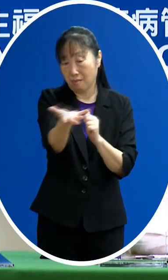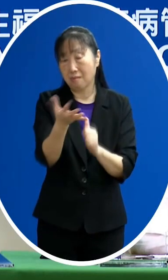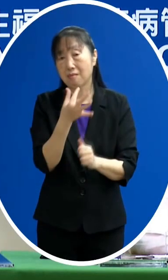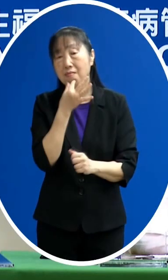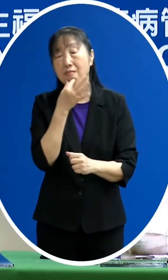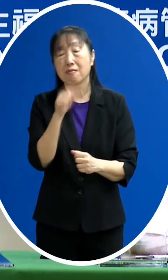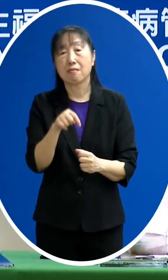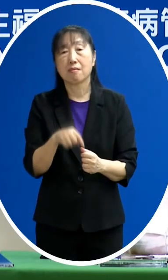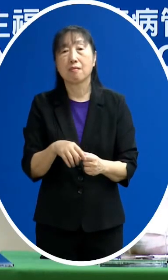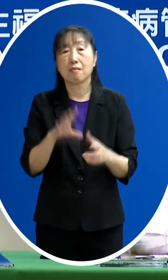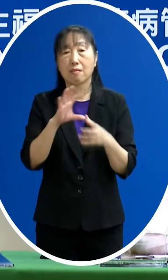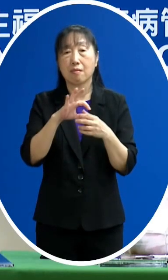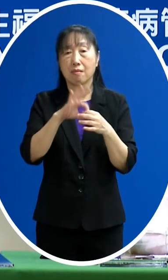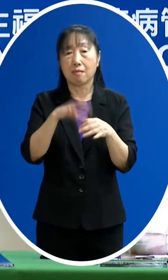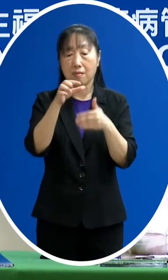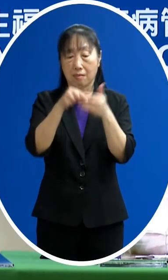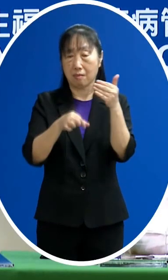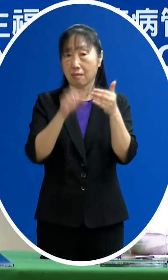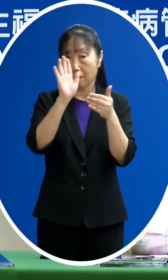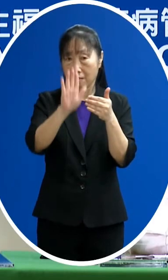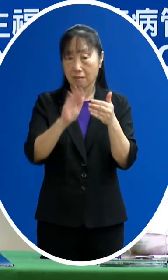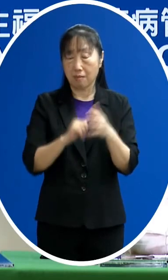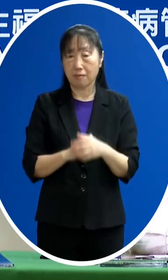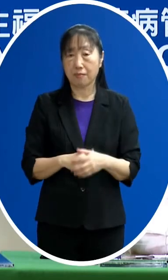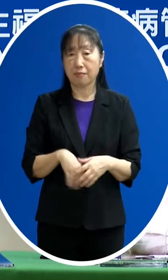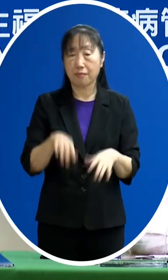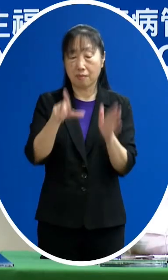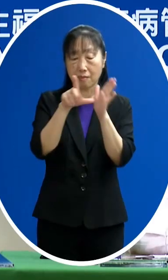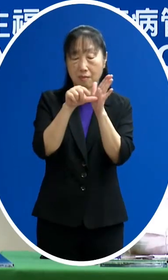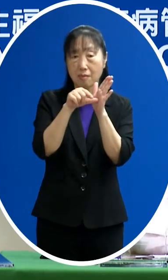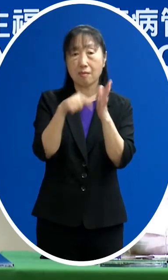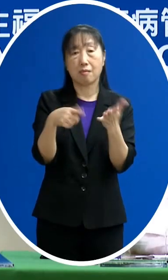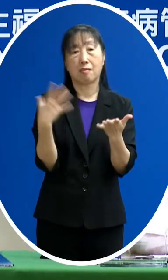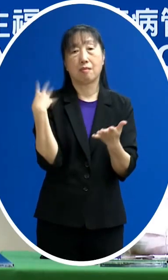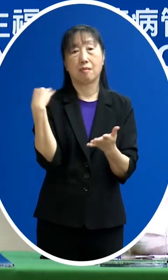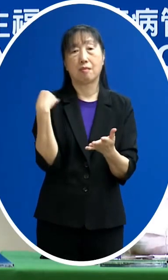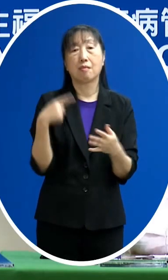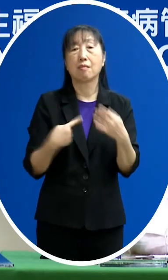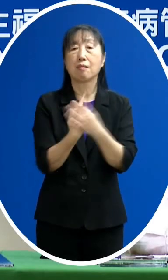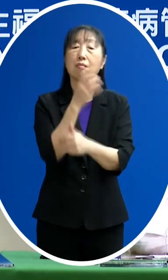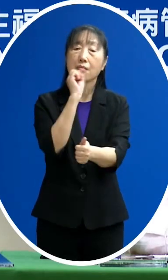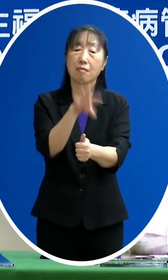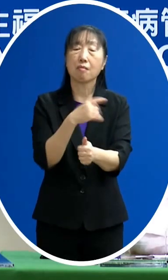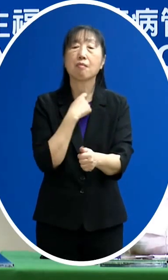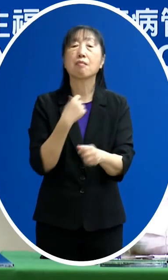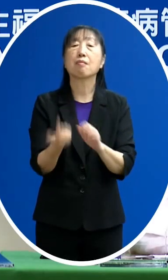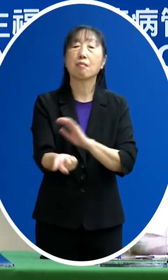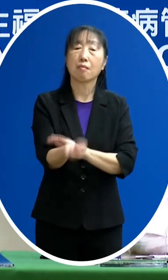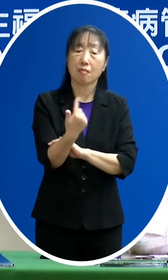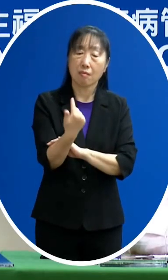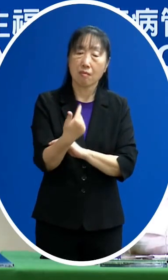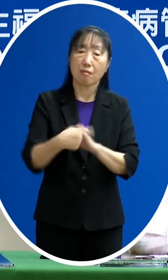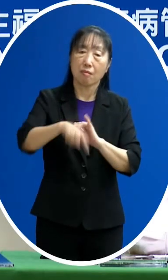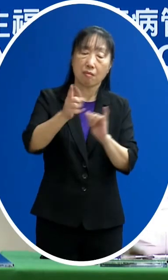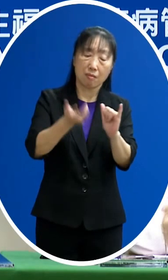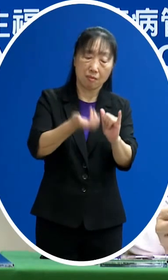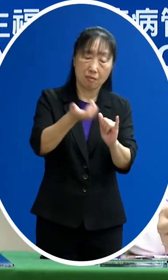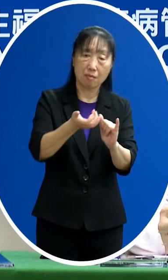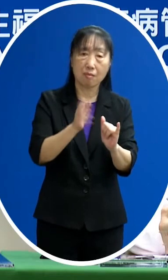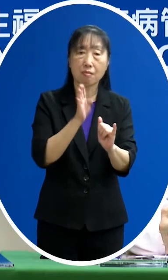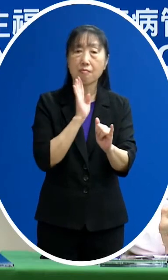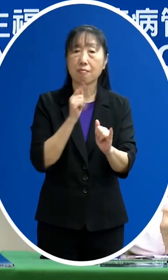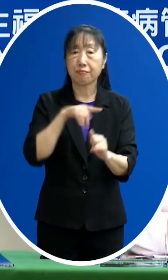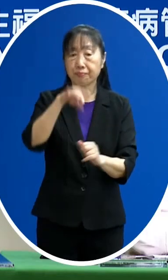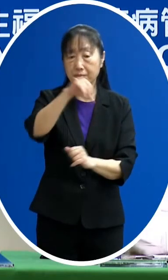那所以我们既然有规定的这个，所以我们现在时间可能就还是一样，请大家尽速火化。那根据地方